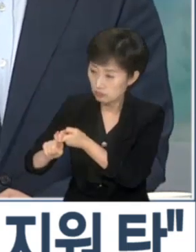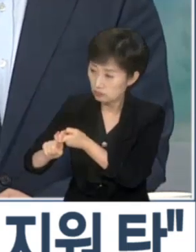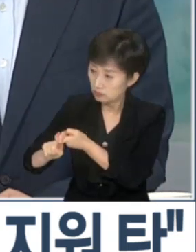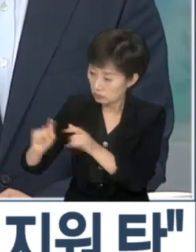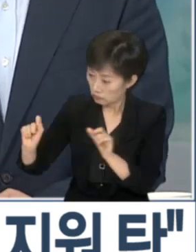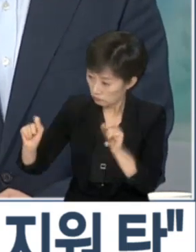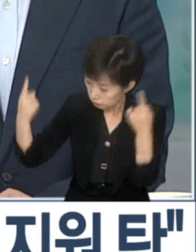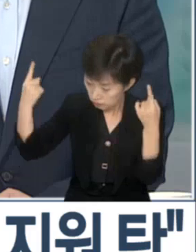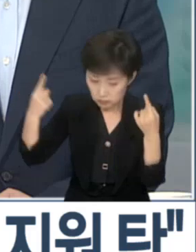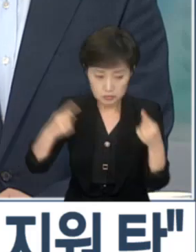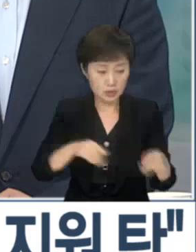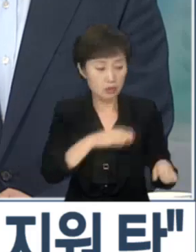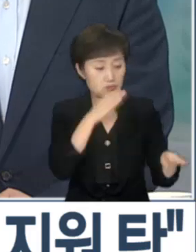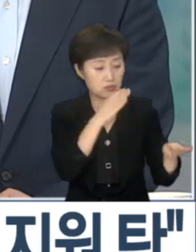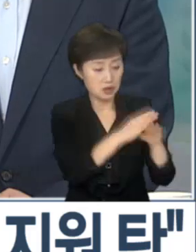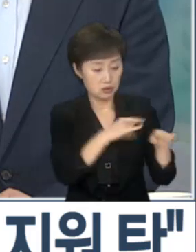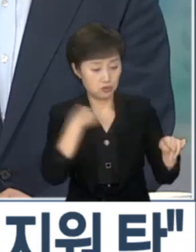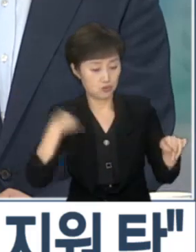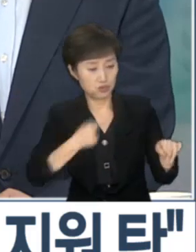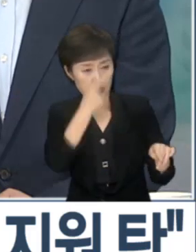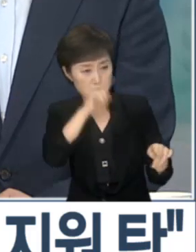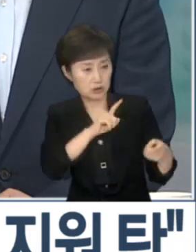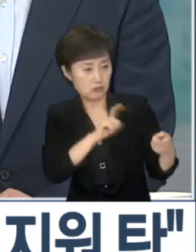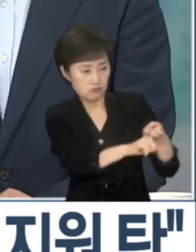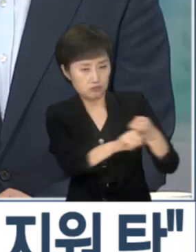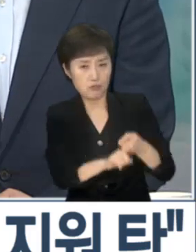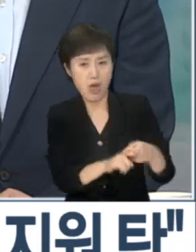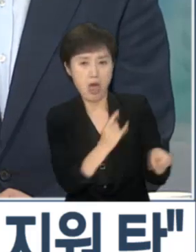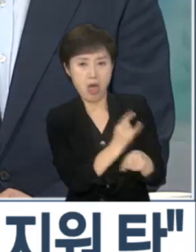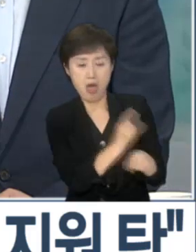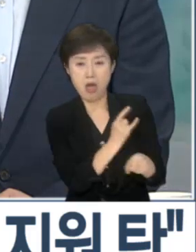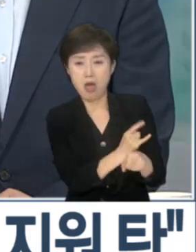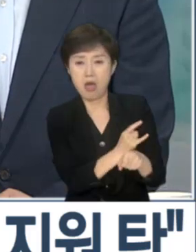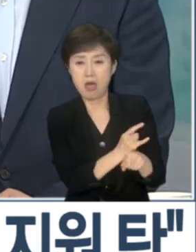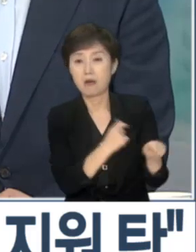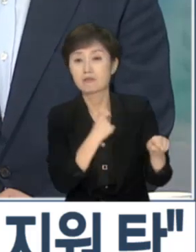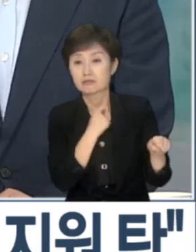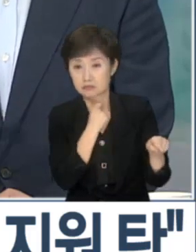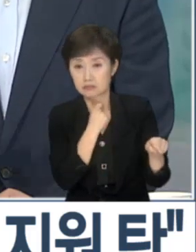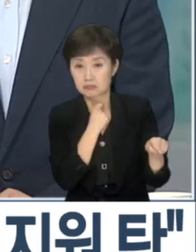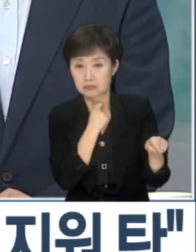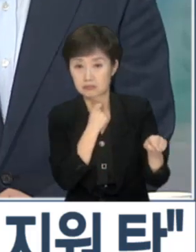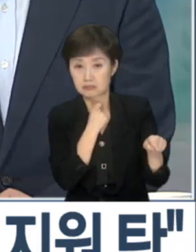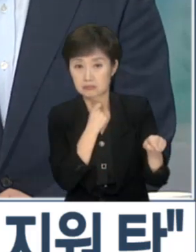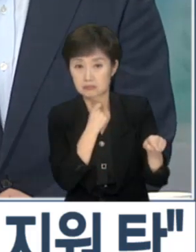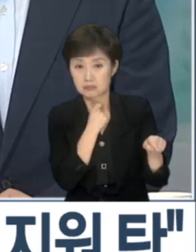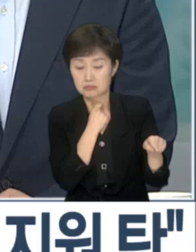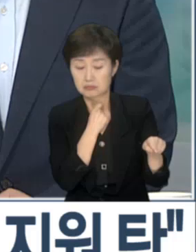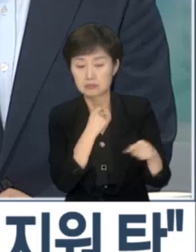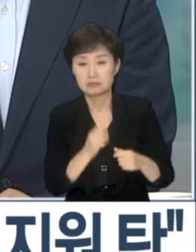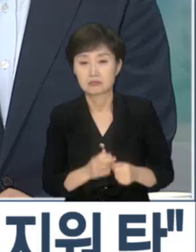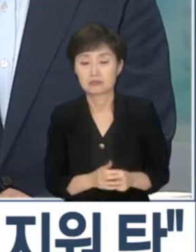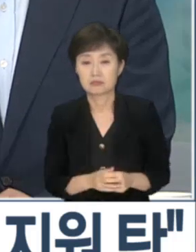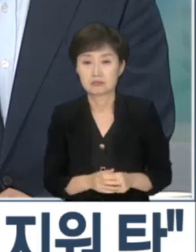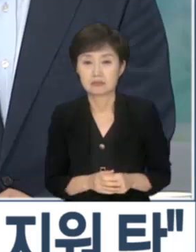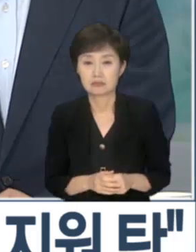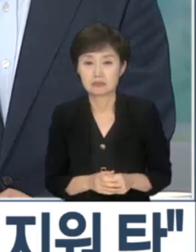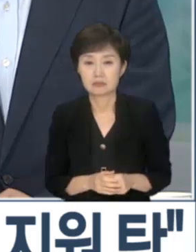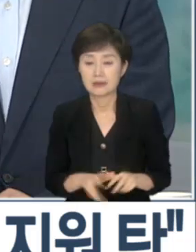북중노 군사동맹으로 나의 그 환로를 찾아가겠다라고 결정할 수밖에 없는 거예요